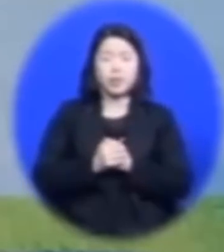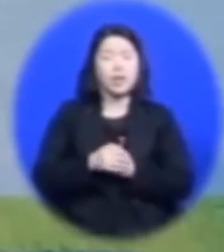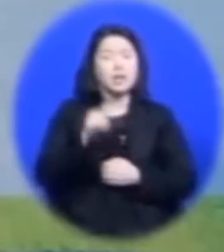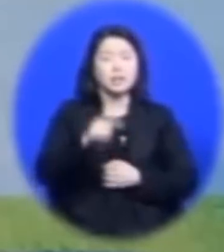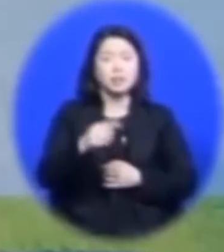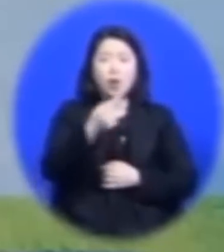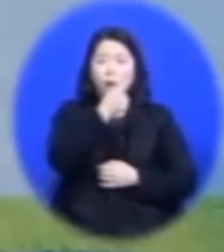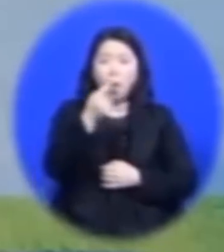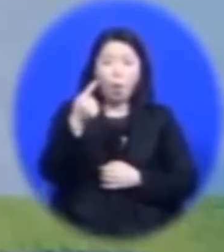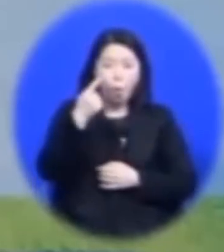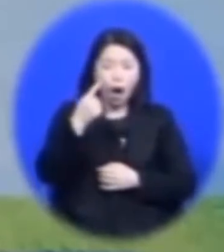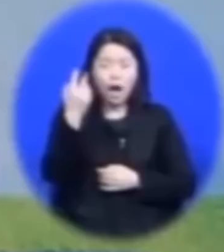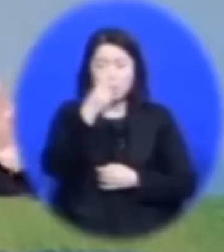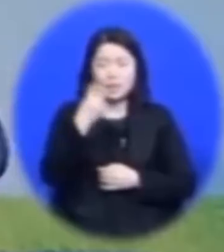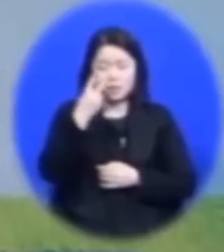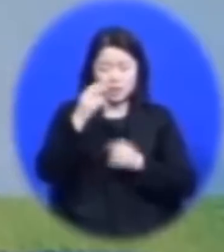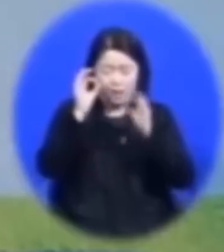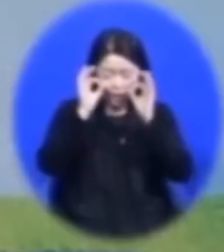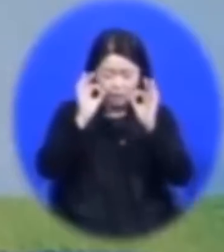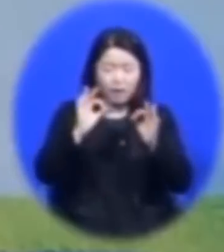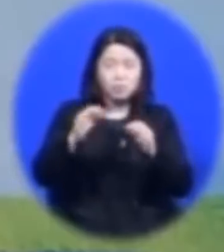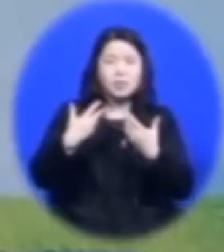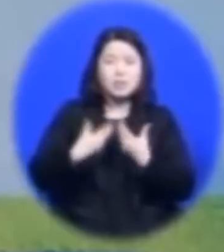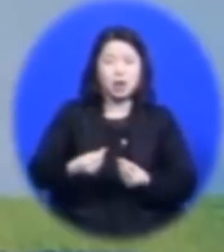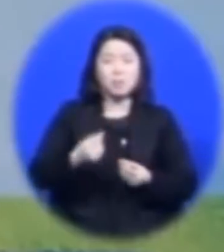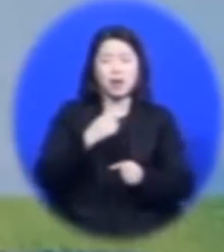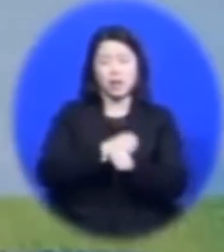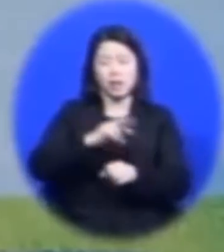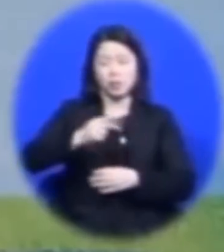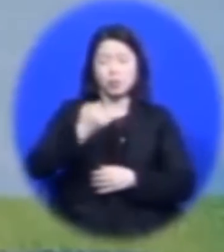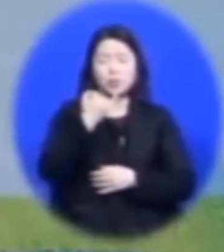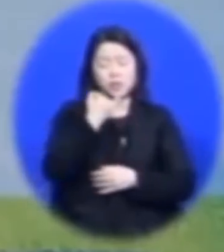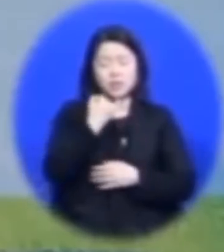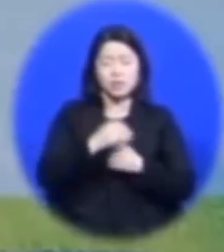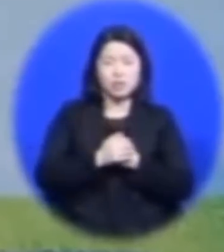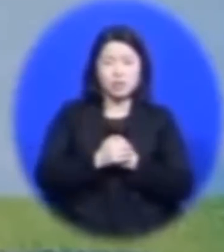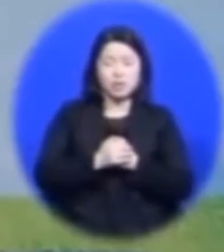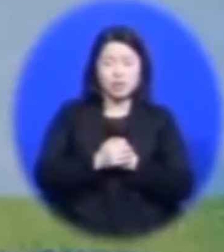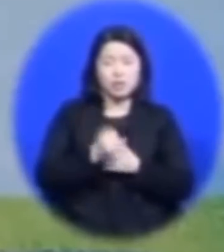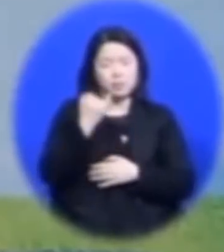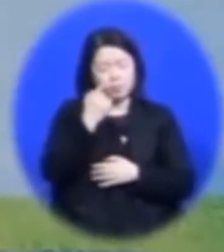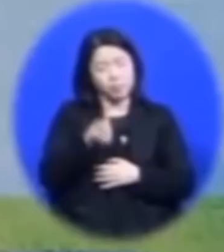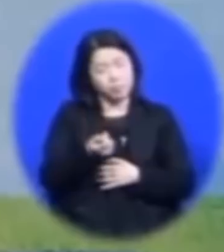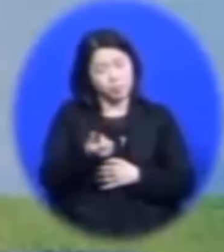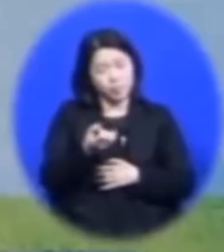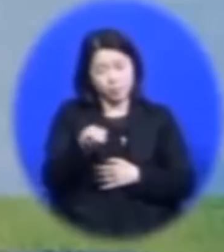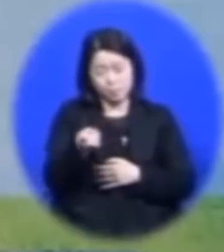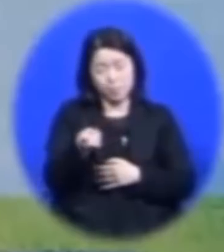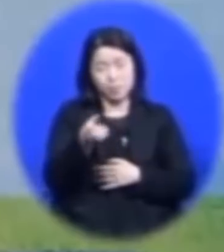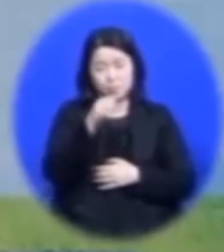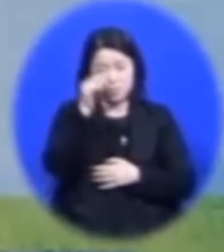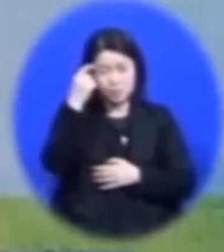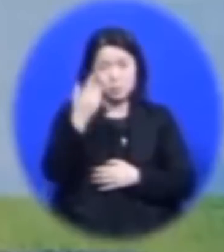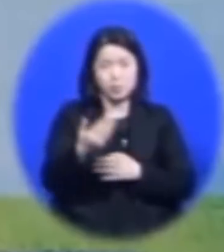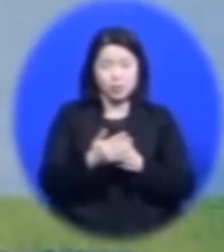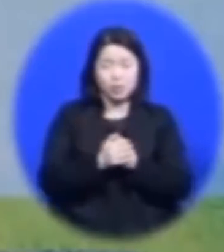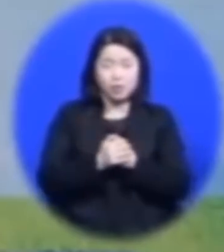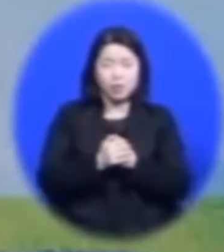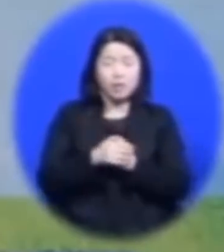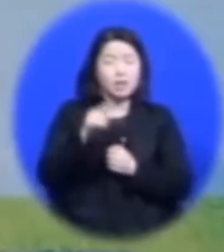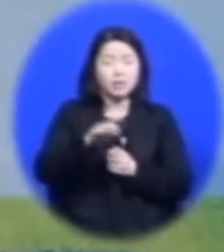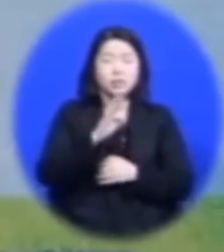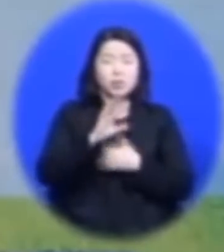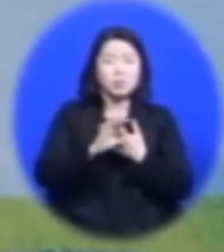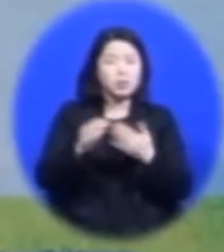그거 확인한 다음에 절망 해도 늦지 않아요 겨자씨만한 믿음을 있습니까 그렇다면 거다